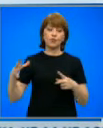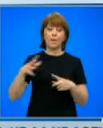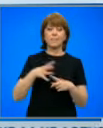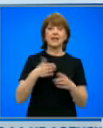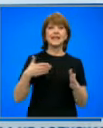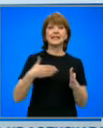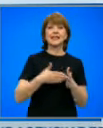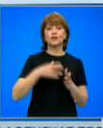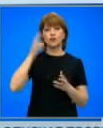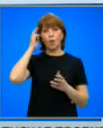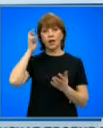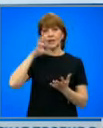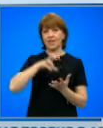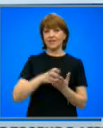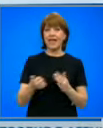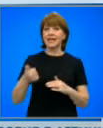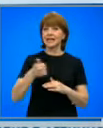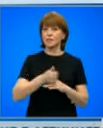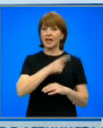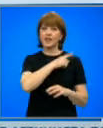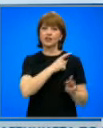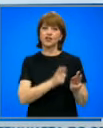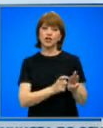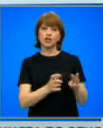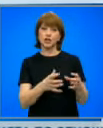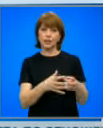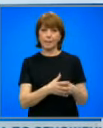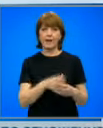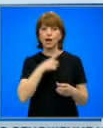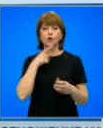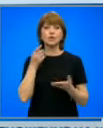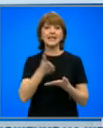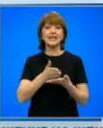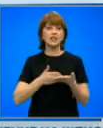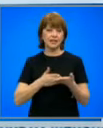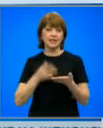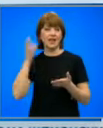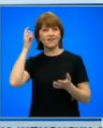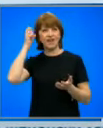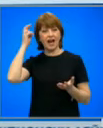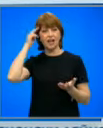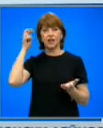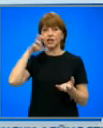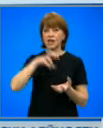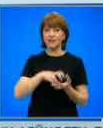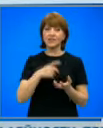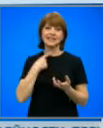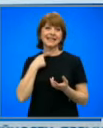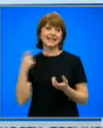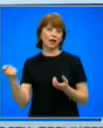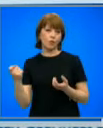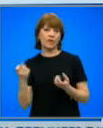Киев. Според заместник началник щаба на украинските сухопътни сили, руските части край столицата са загубили настъпателните